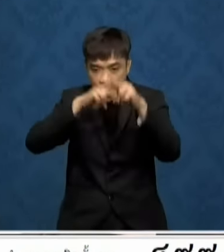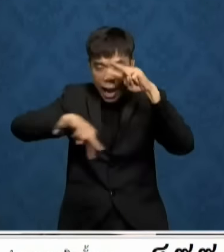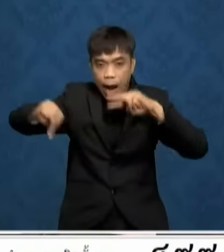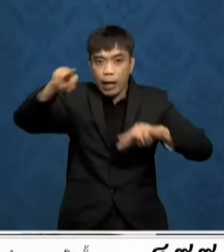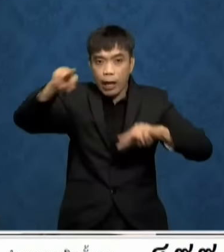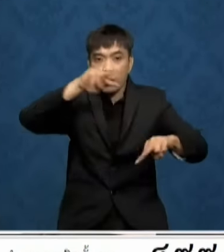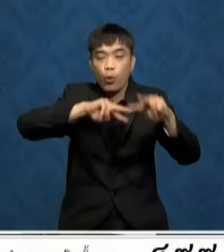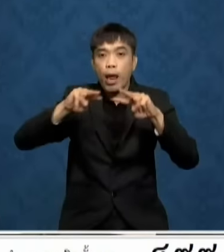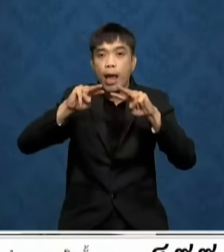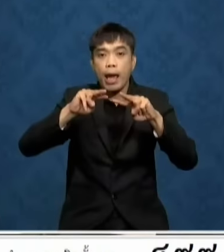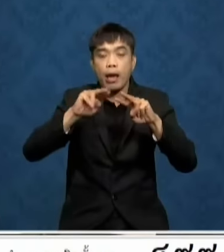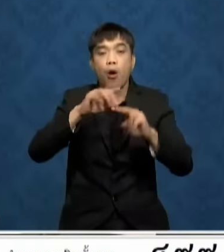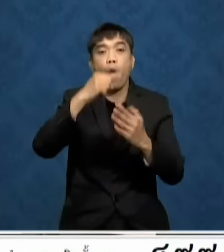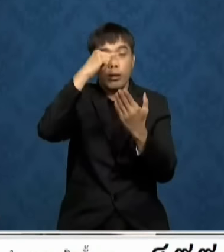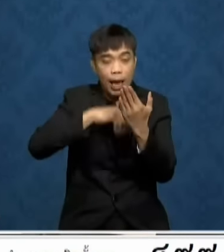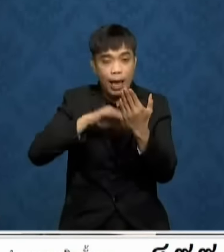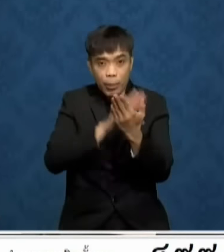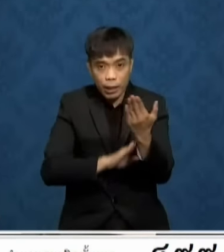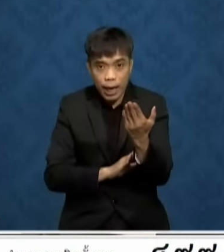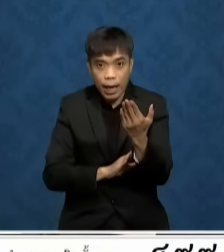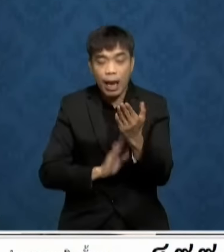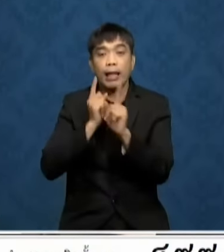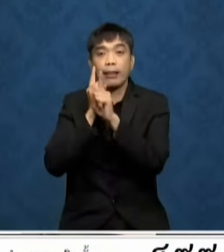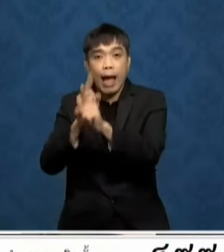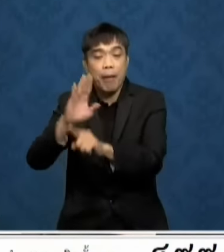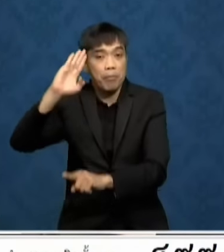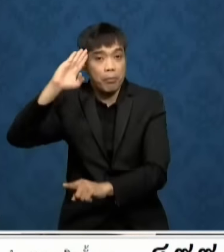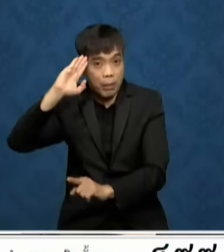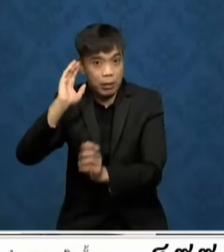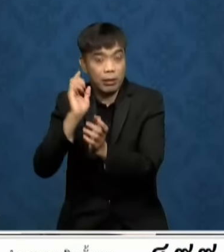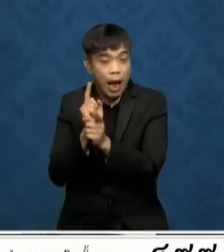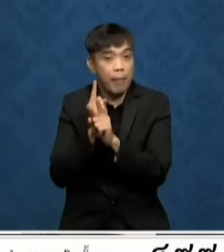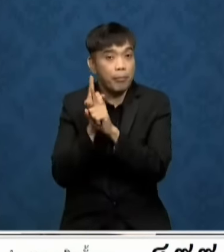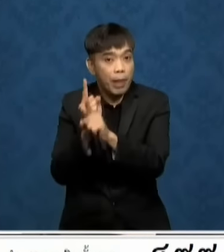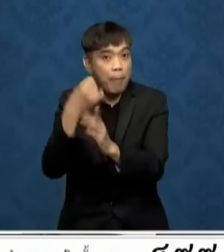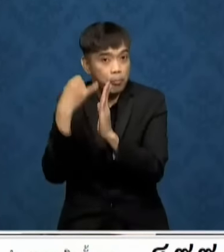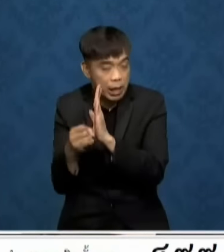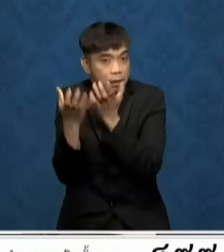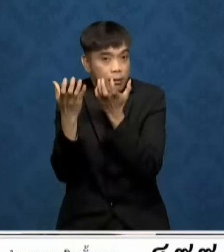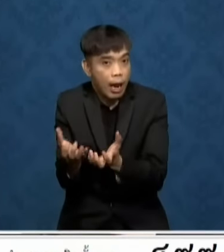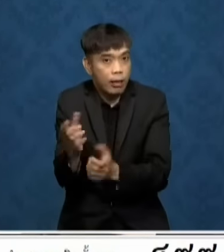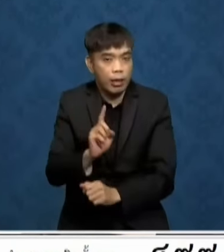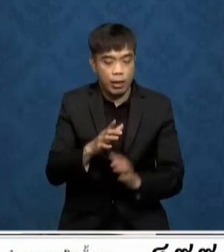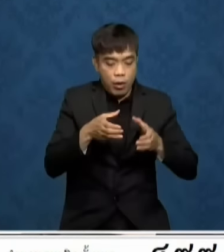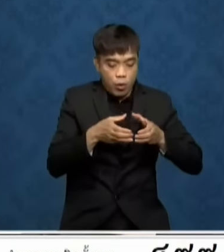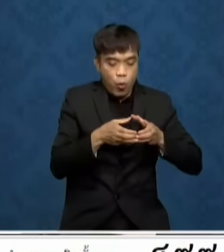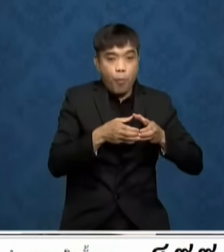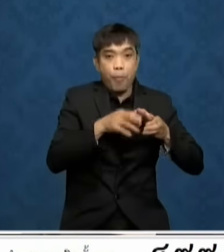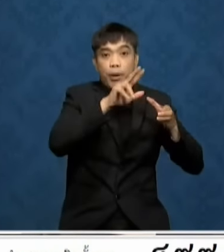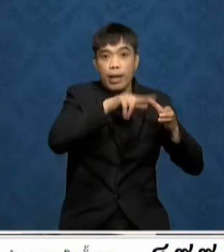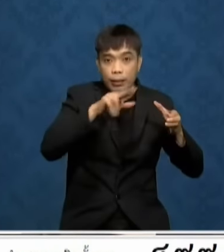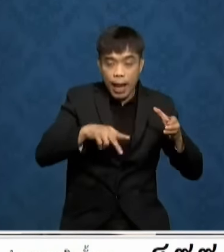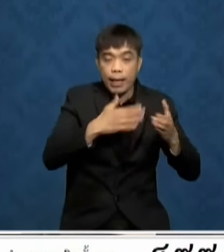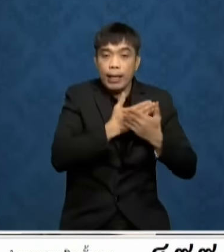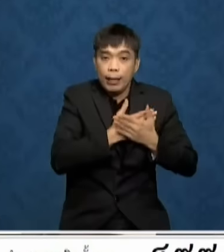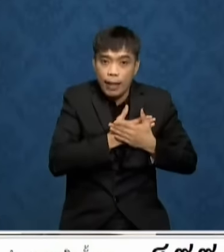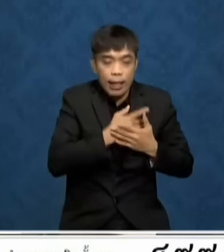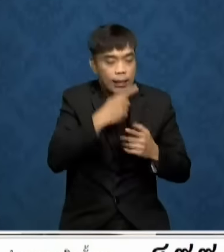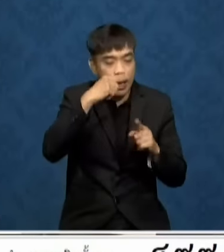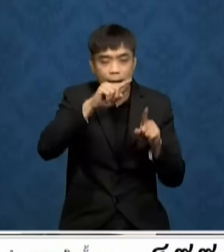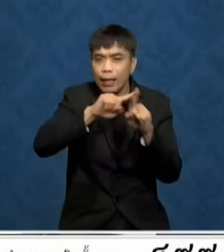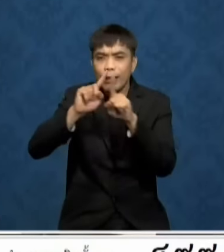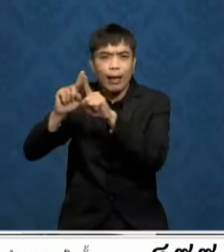นวคิดชาตินิยมนาซีแบบสุดโต่งหรือไม่ในเมื่อทั้งพรรคไทยรักไทยพลังประชาชนไทยรักษาชาติตล